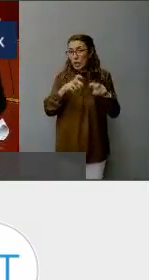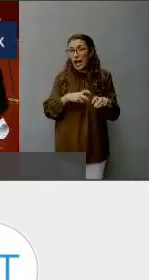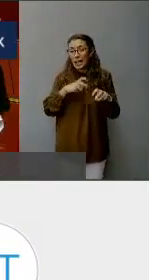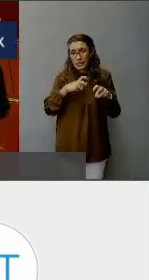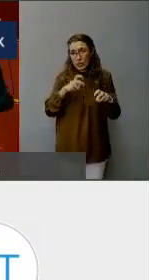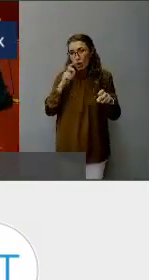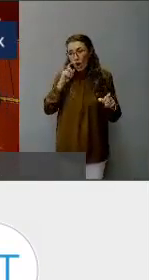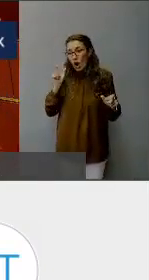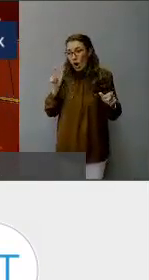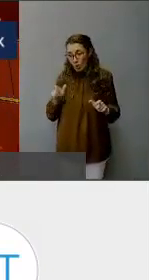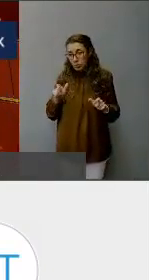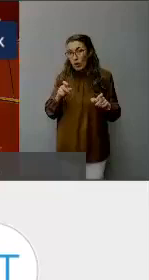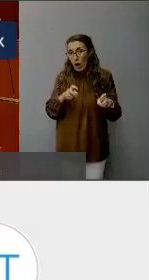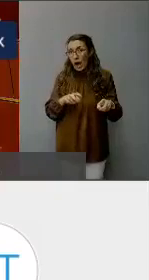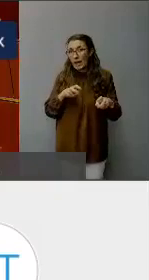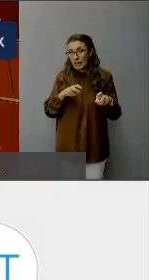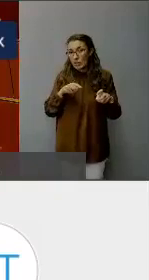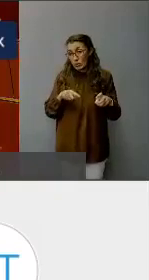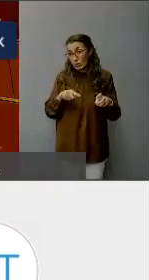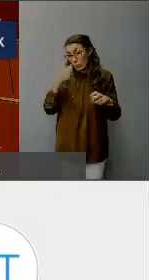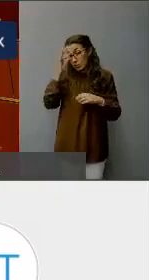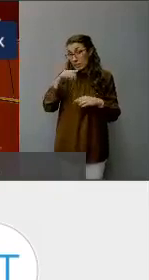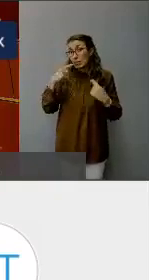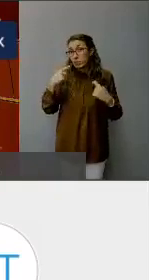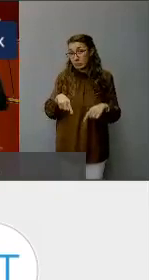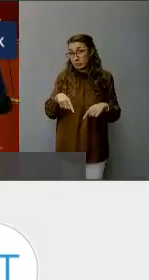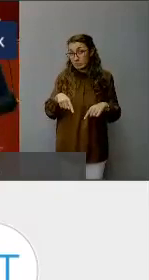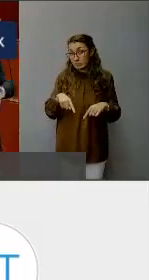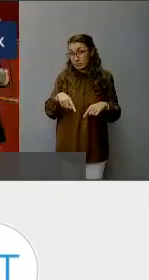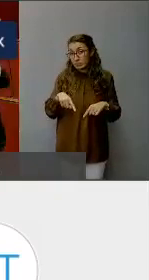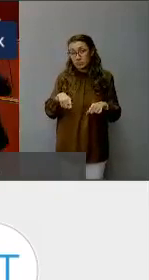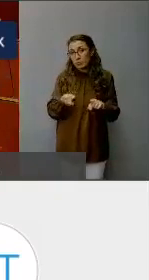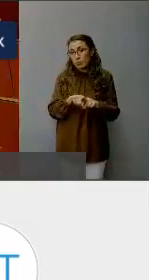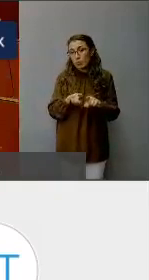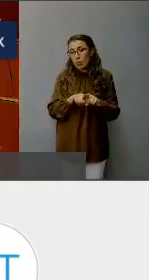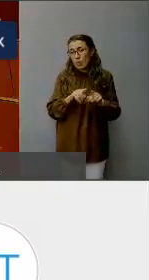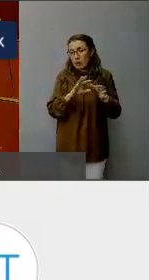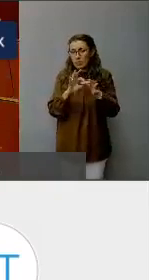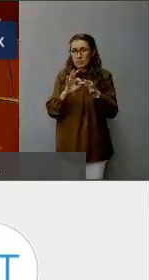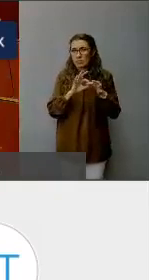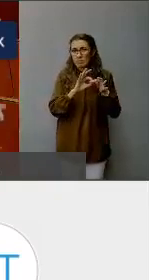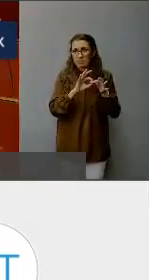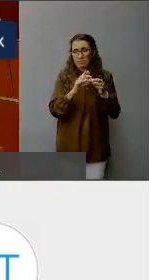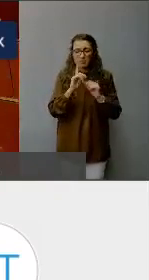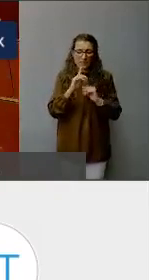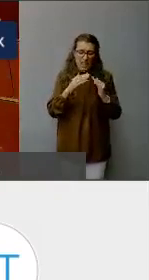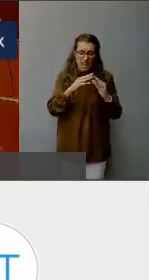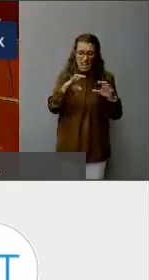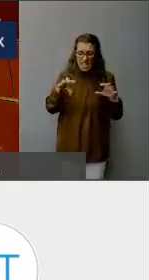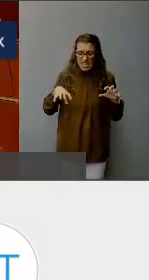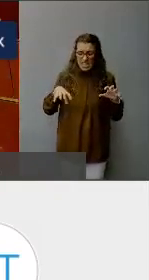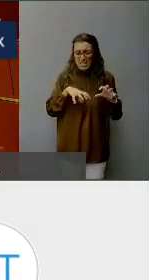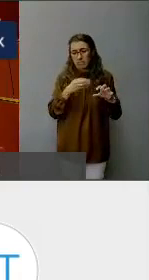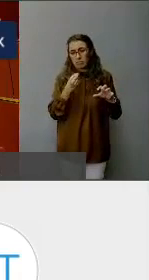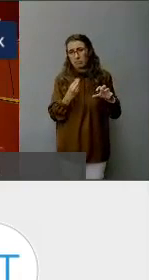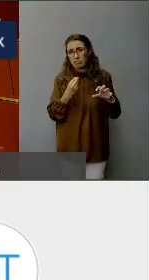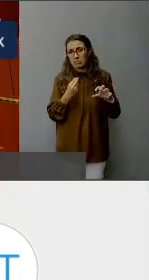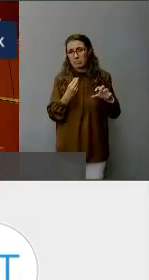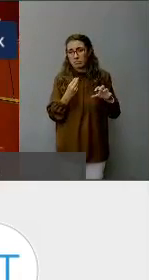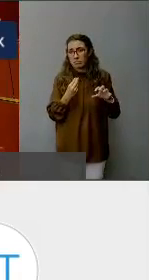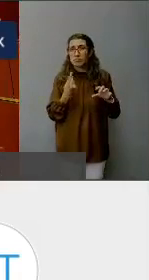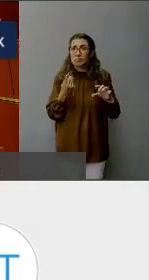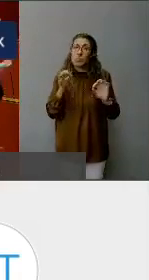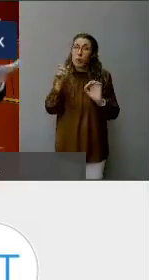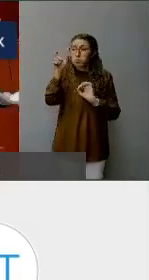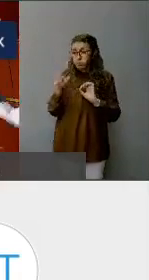questo modo per sviluppare agricoltura facciamo costruire a catena dorata ventina di villette perché ci siamo messi d'accordo le catene adorno e per